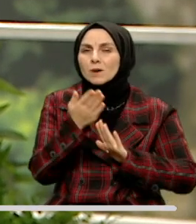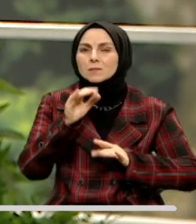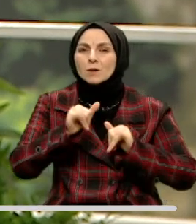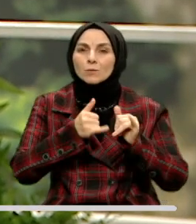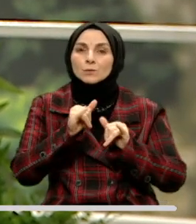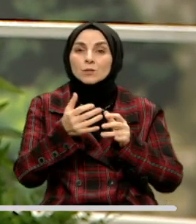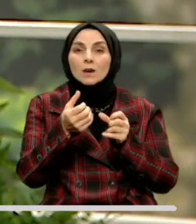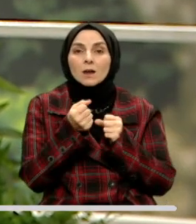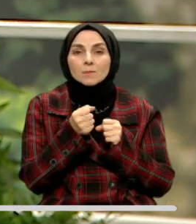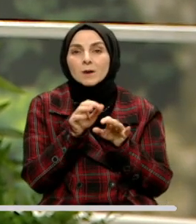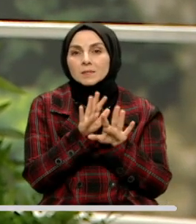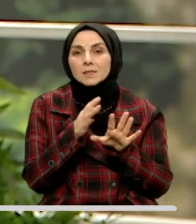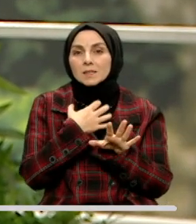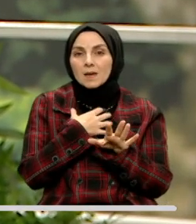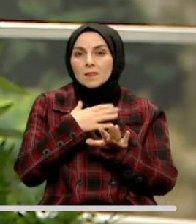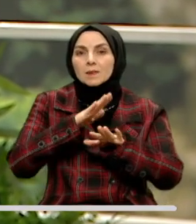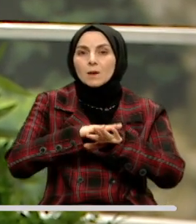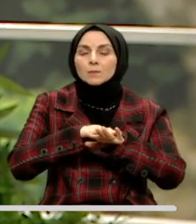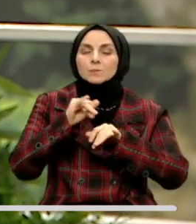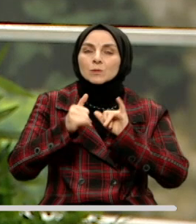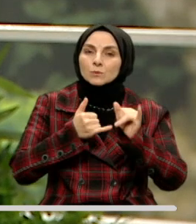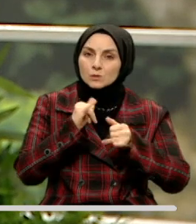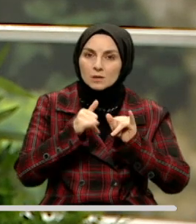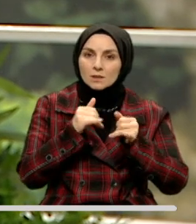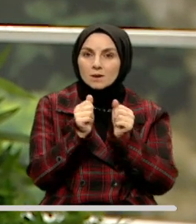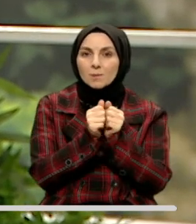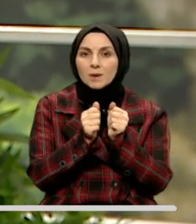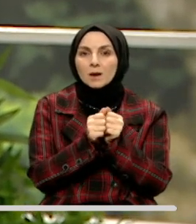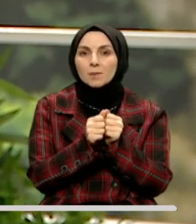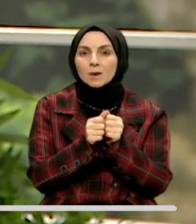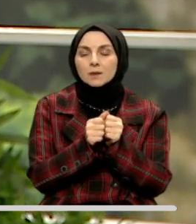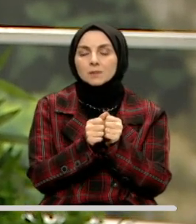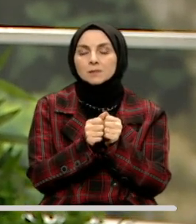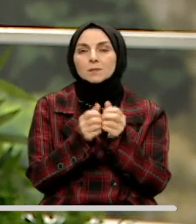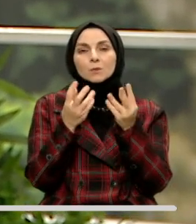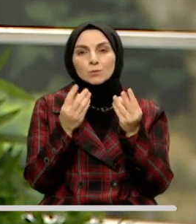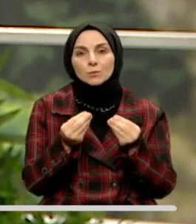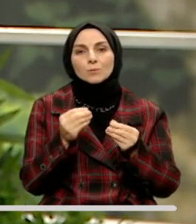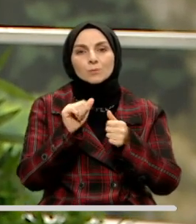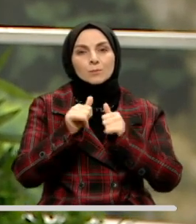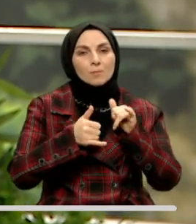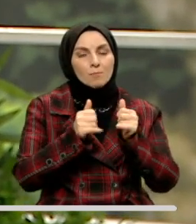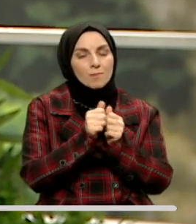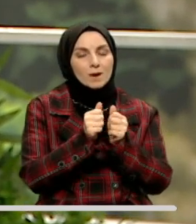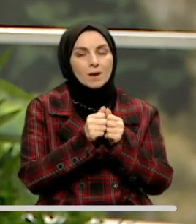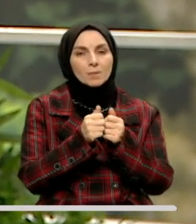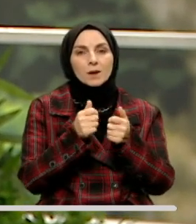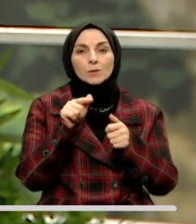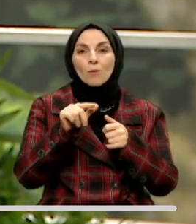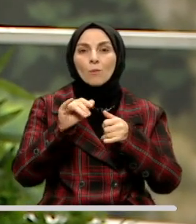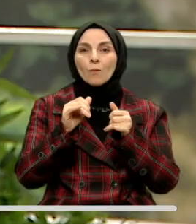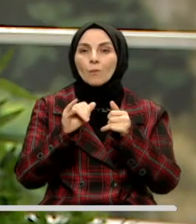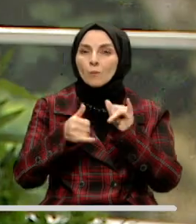oyuncak yerine kendi ürettiğimiz oyuncaklarla o beraberliği sağlamak, beraber muhabbetli bir ortam oluşturmak,